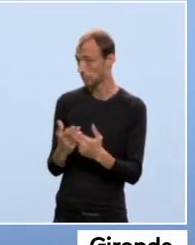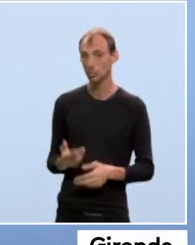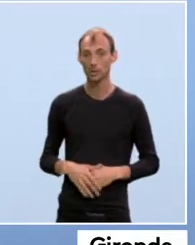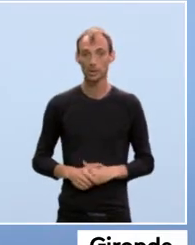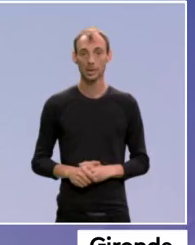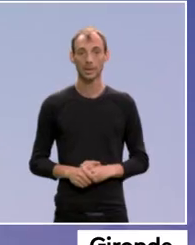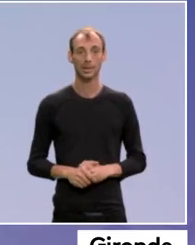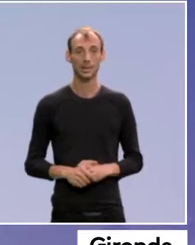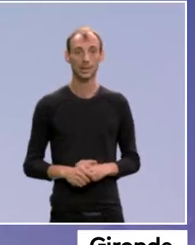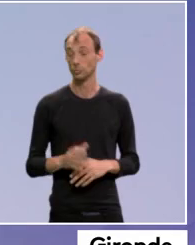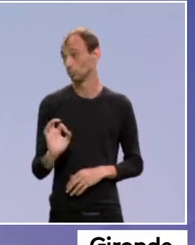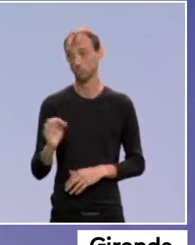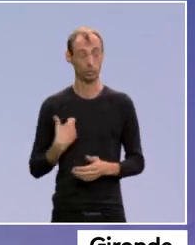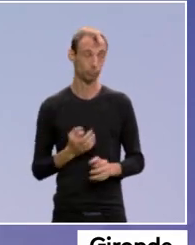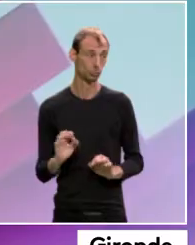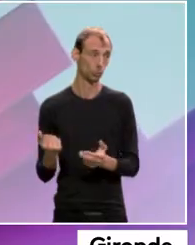non